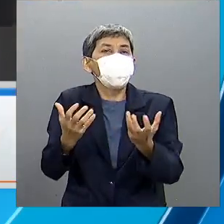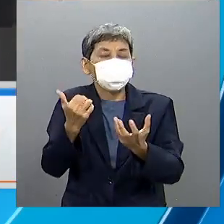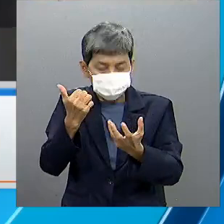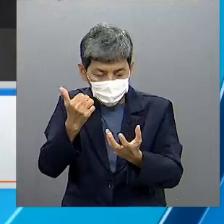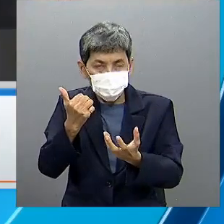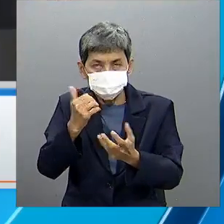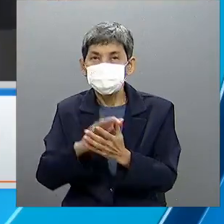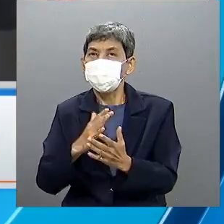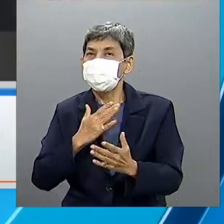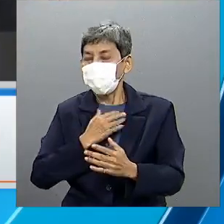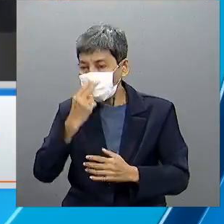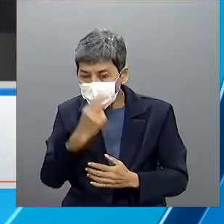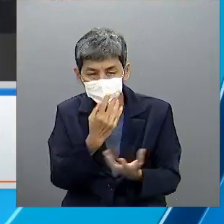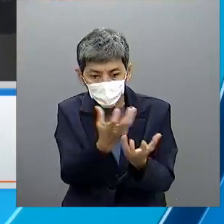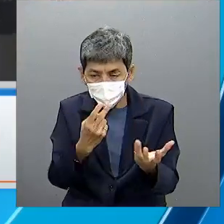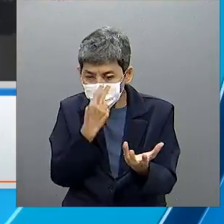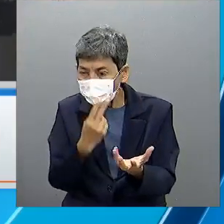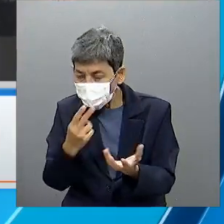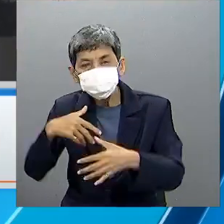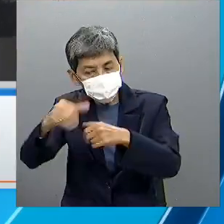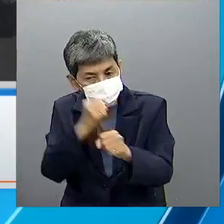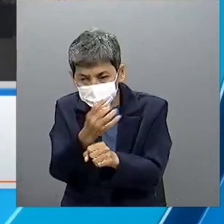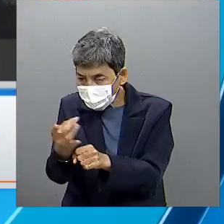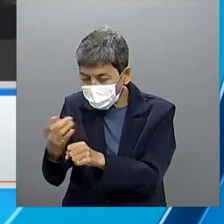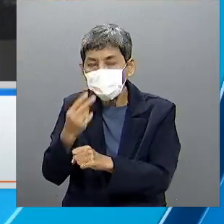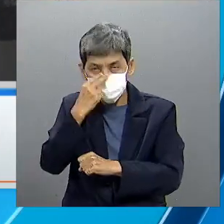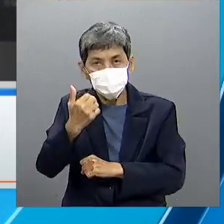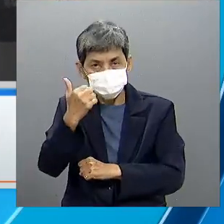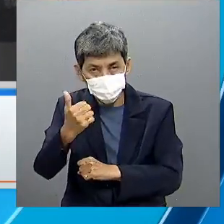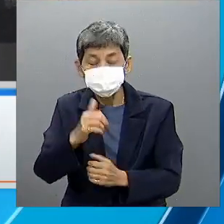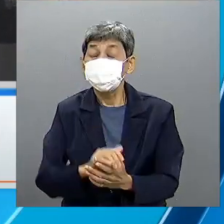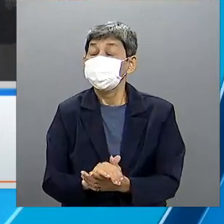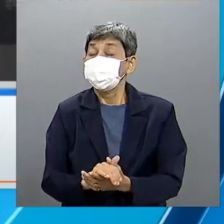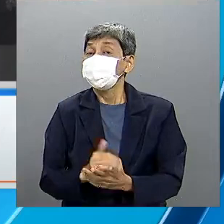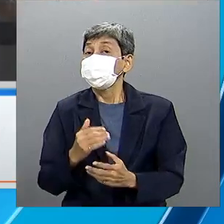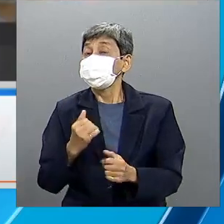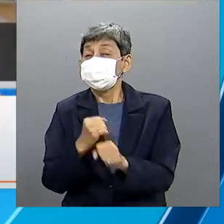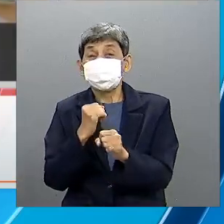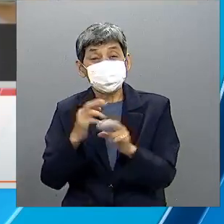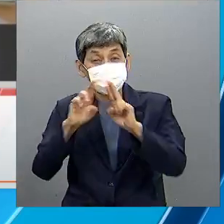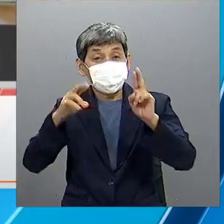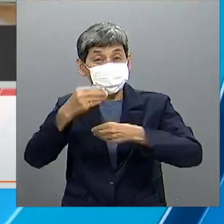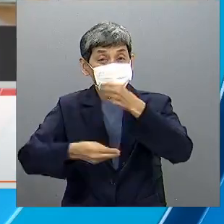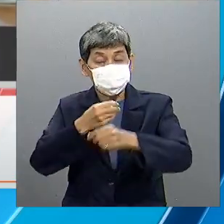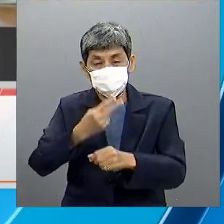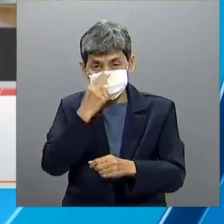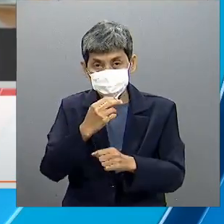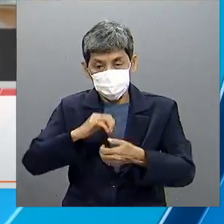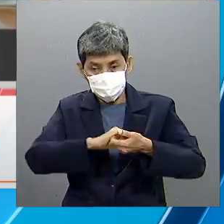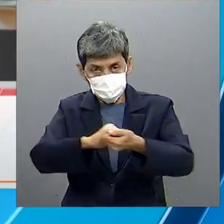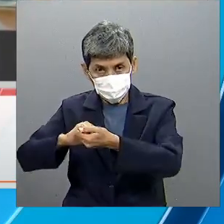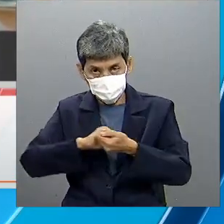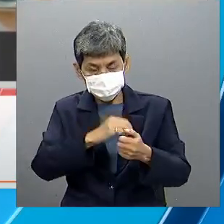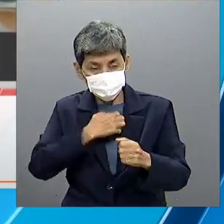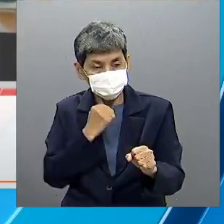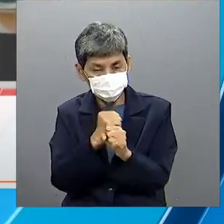ถเห็นตรงเนี้ยในชุมชนของเขาได้เลยรวมถึงวิสาหกิจชุมชนอะเราคัดจากความร่วมมืออะค่ะที่เขาอยากจะพัฒนา